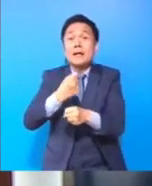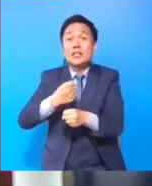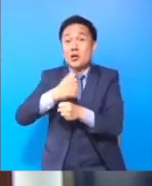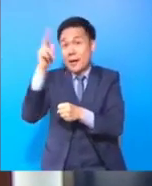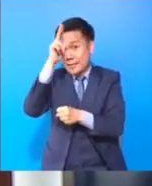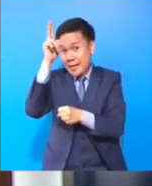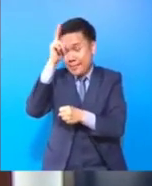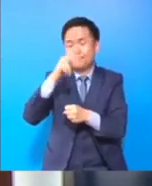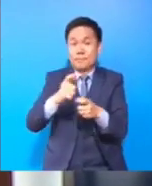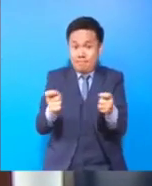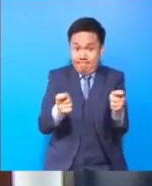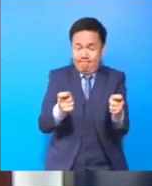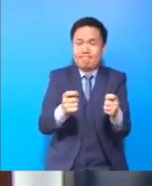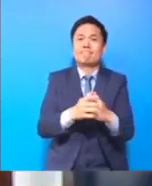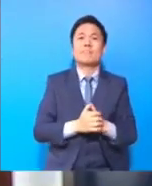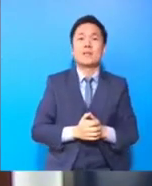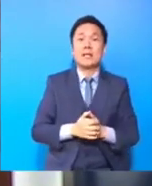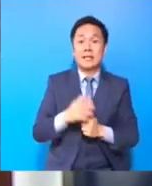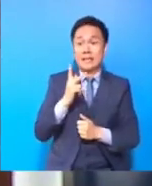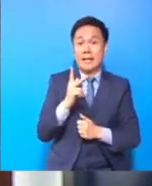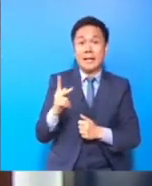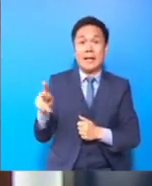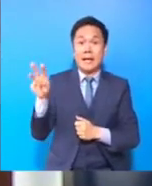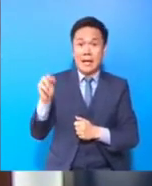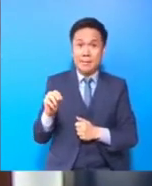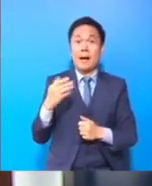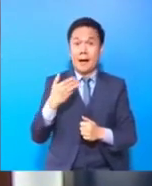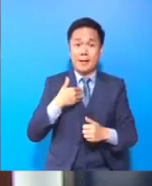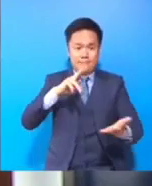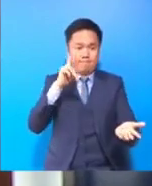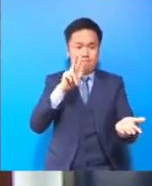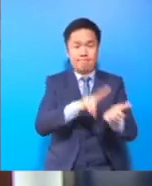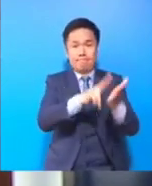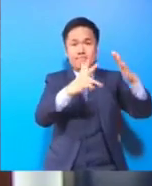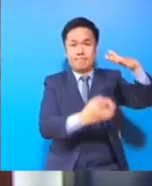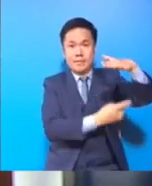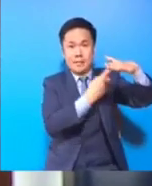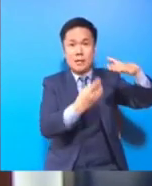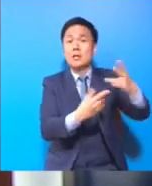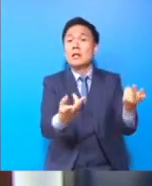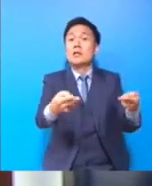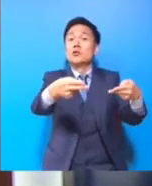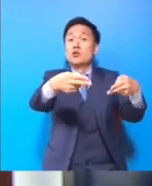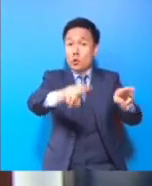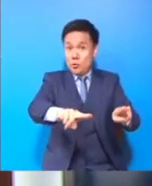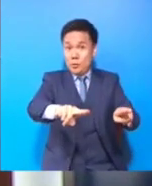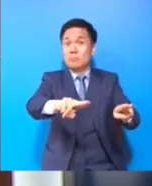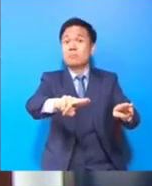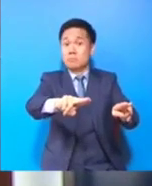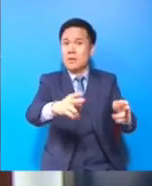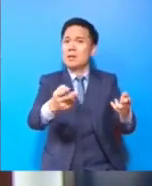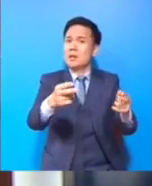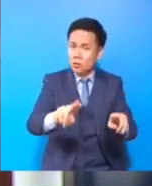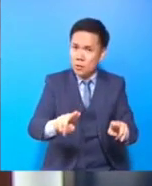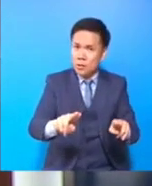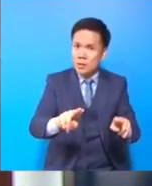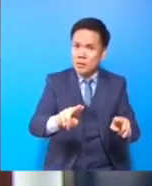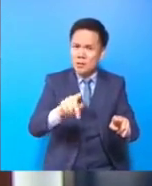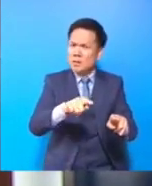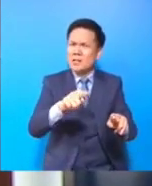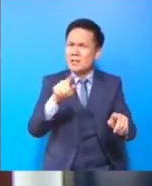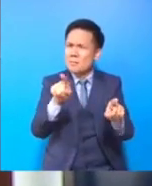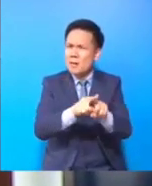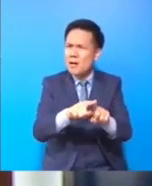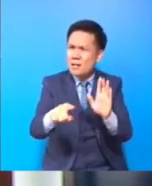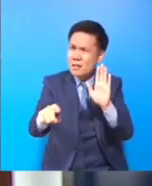dan Keken pada tahun 2016 telah melaksanakan dasar 16 cake kontrak pengamen sirkuit kotrek kita tak dilihat sebagai